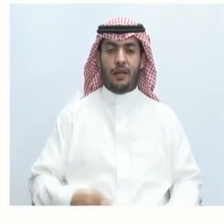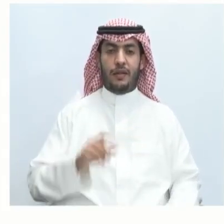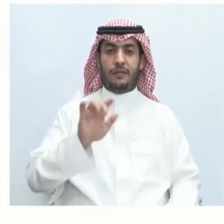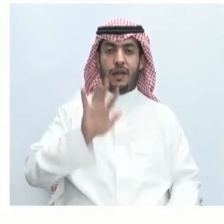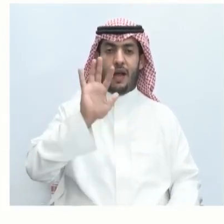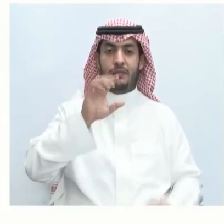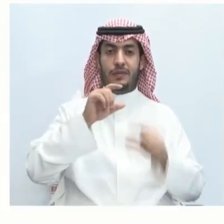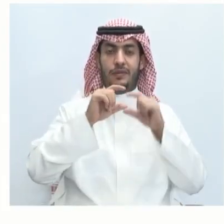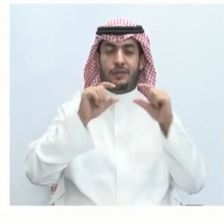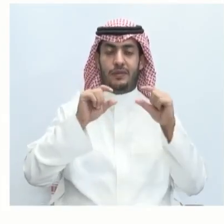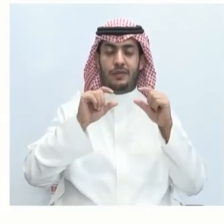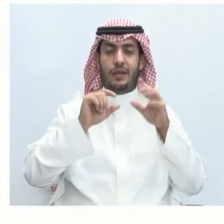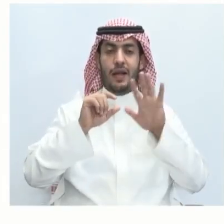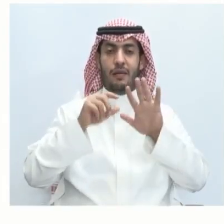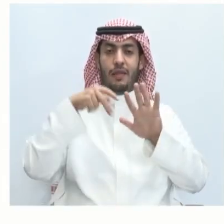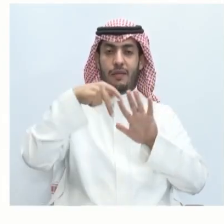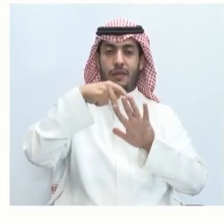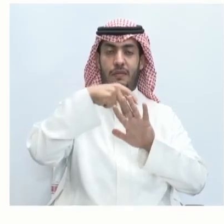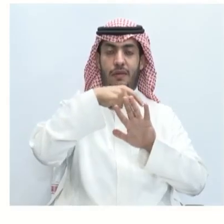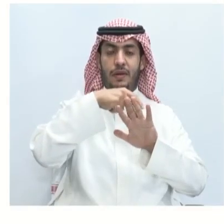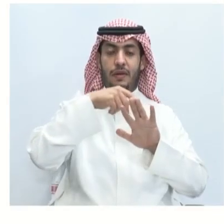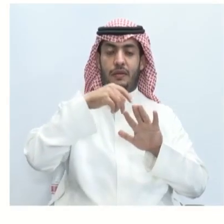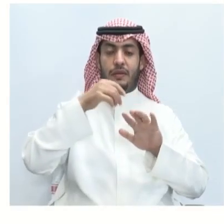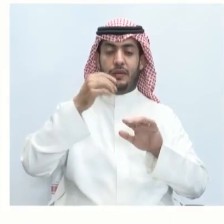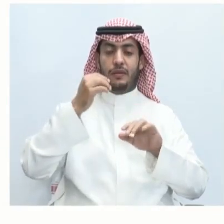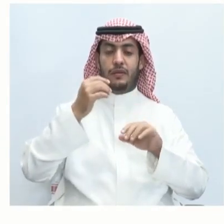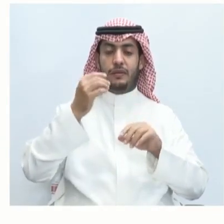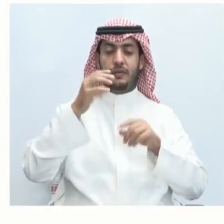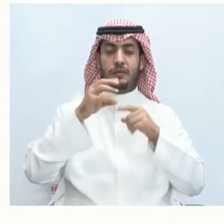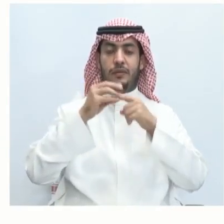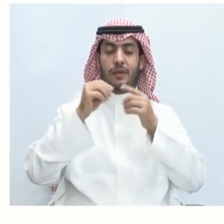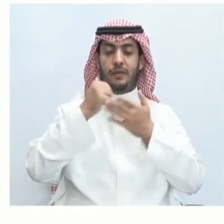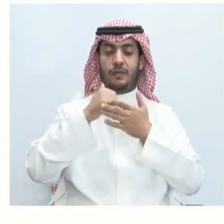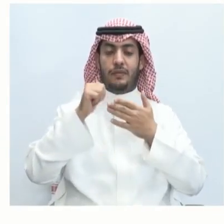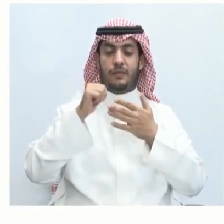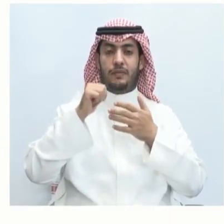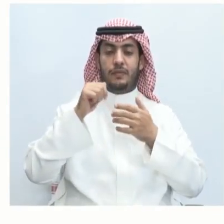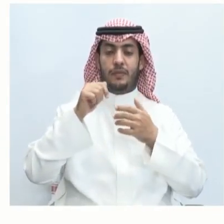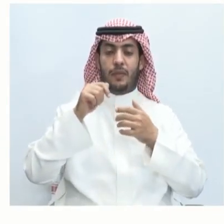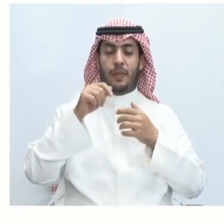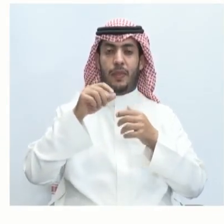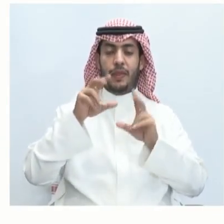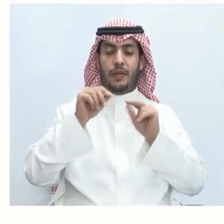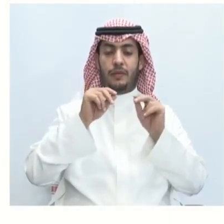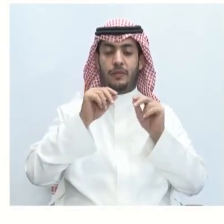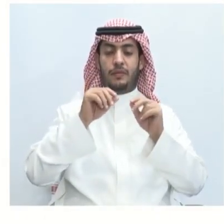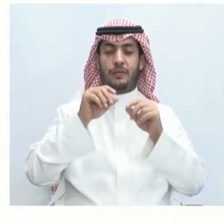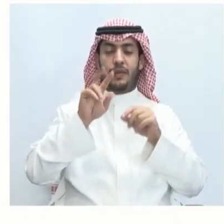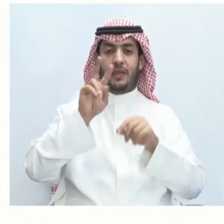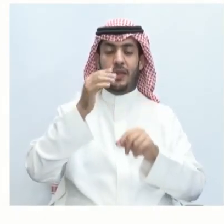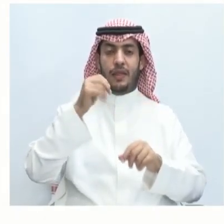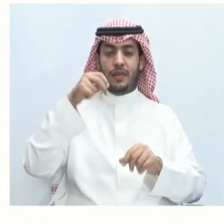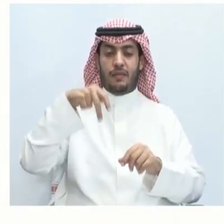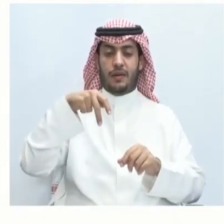اثمان قمنا بحذف قطعتين ابنائي بناتي من الاثمان والتي تشكل ماذا او تمثل ثنين